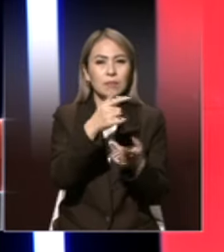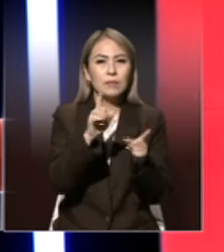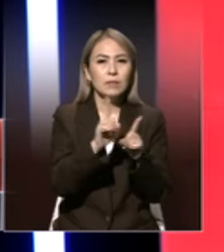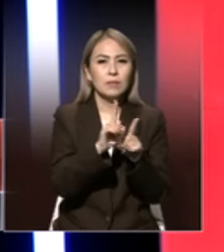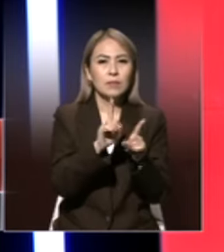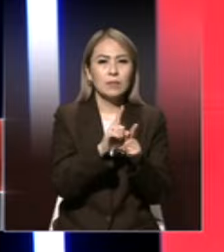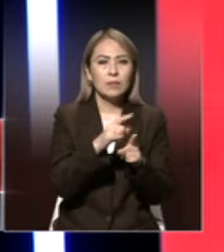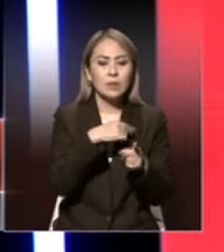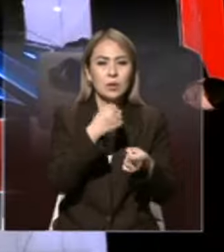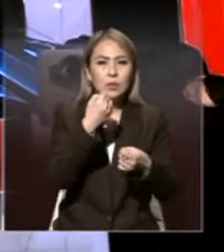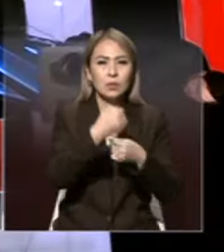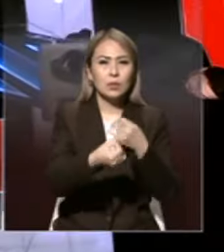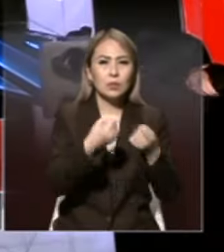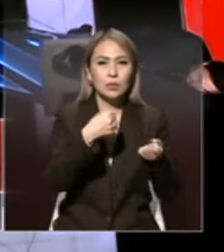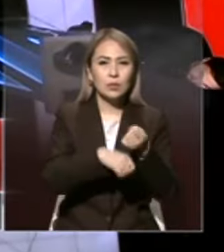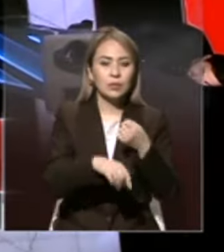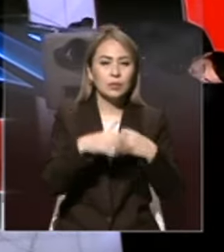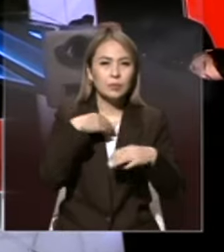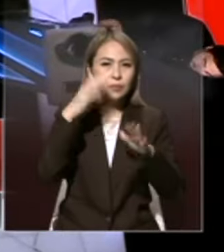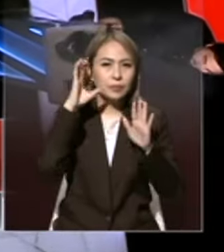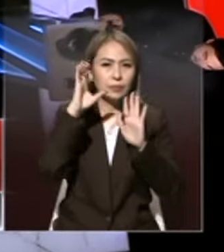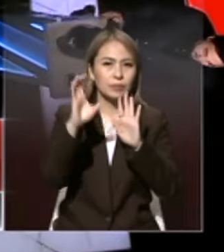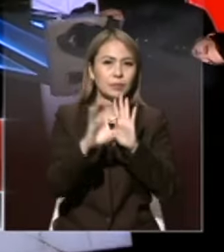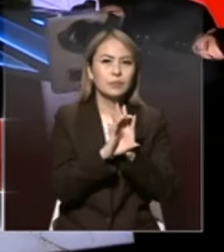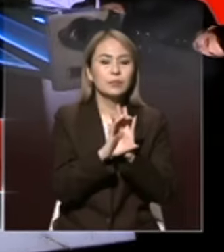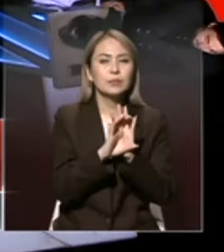мына зорлық зомбылық дегенді бағандан бері тыңдап...